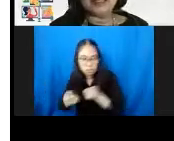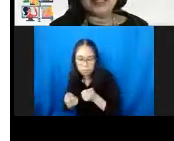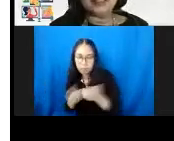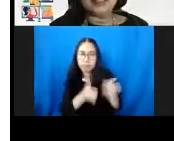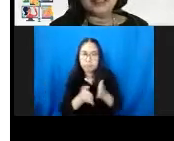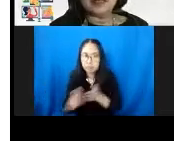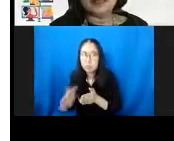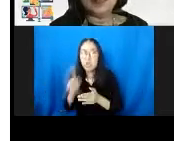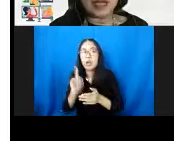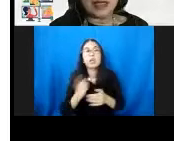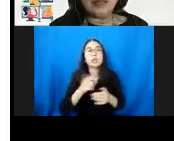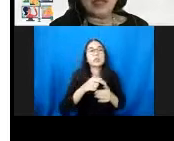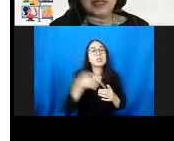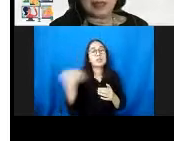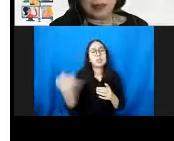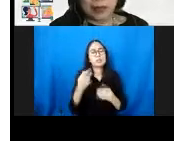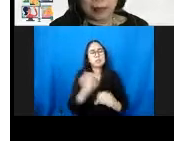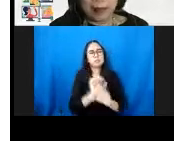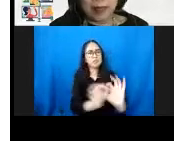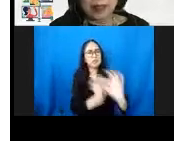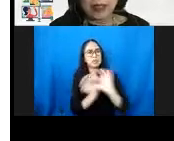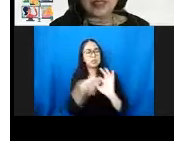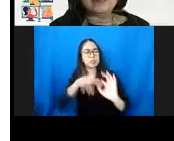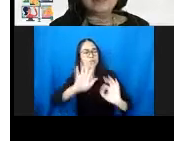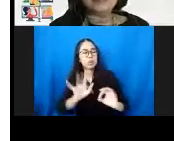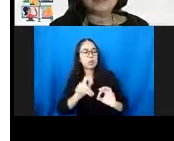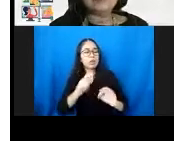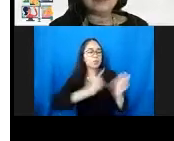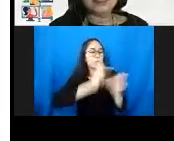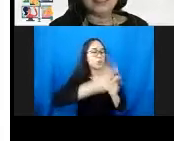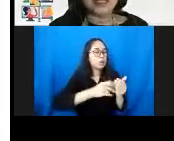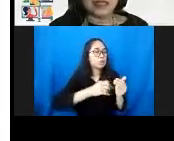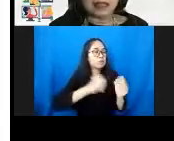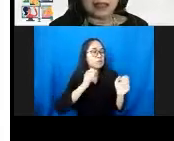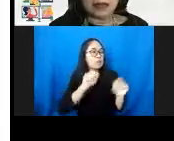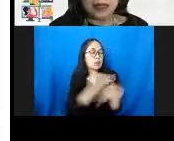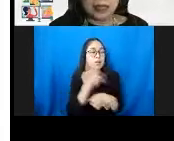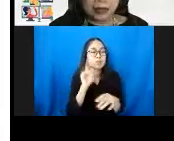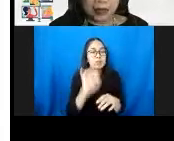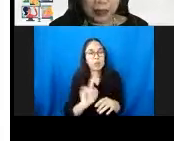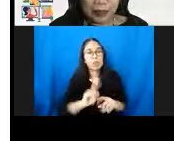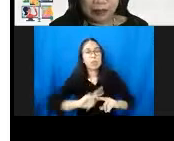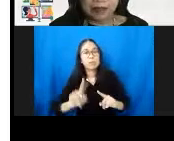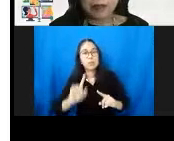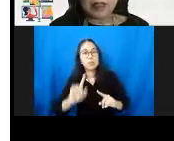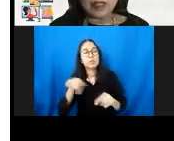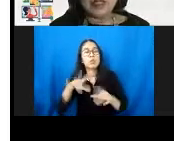sebagai jejaring kita bukan pelaksana program karena kepelaksanaan program dilaksanakan oleh